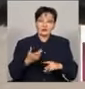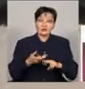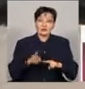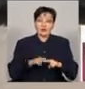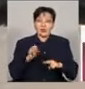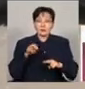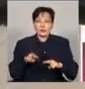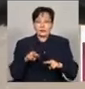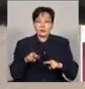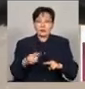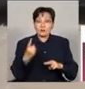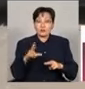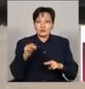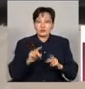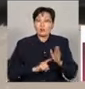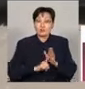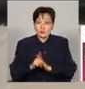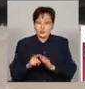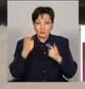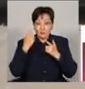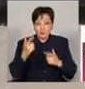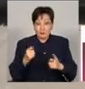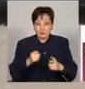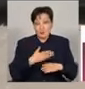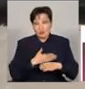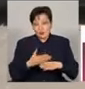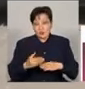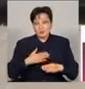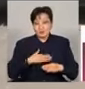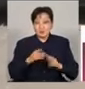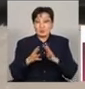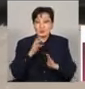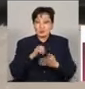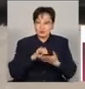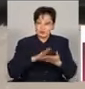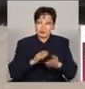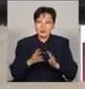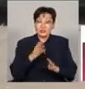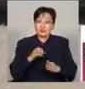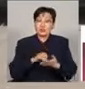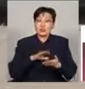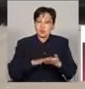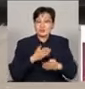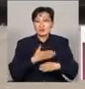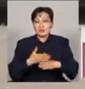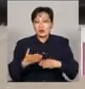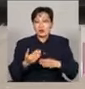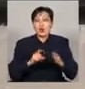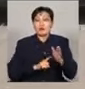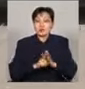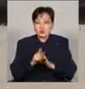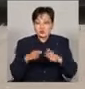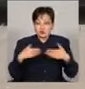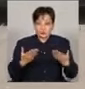сәуір айының бірінен басталады деп хабарлады. Одан кейін біз барып кезекке тұрдық. Кезекке тұрғаннан кейін ол басталған